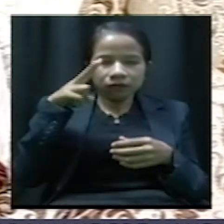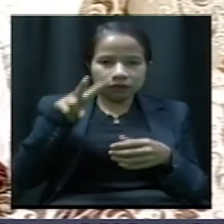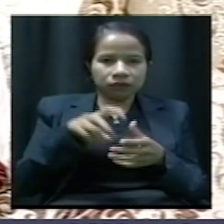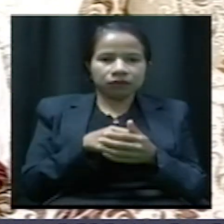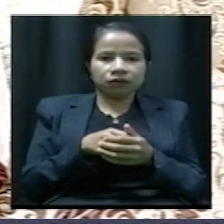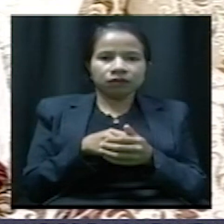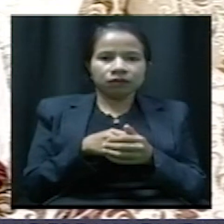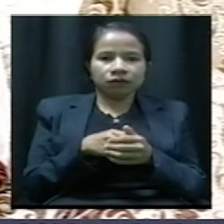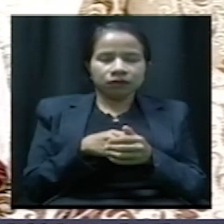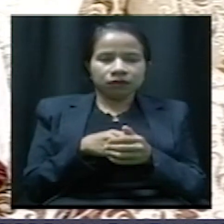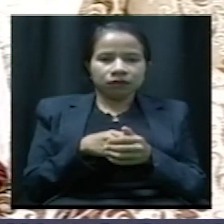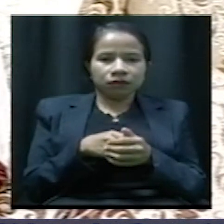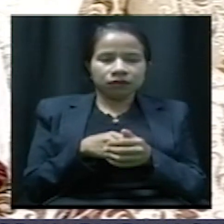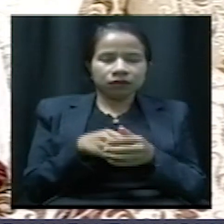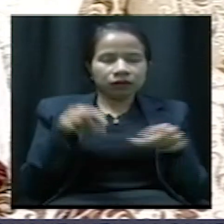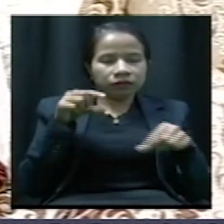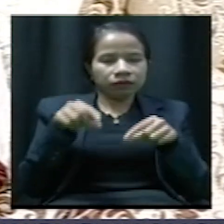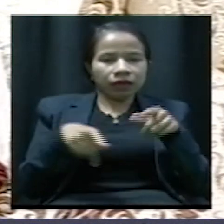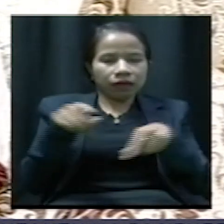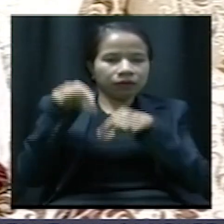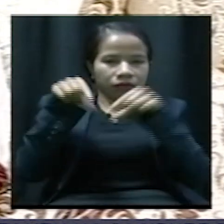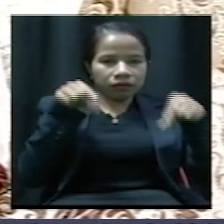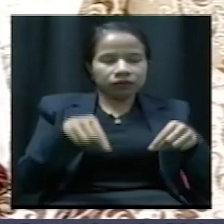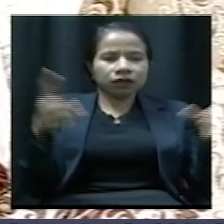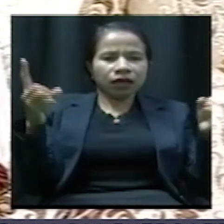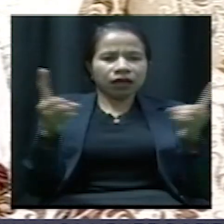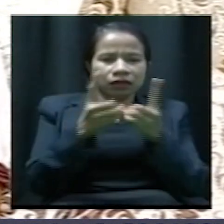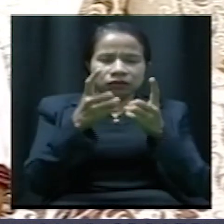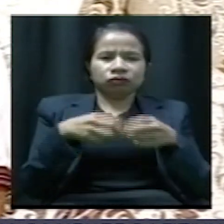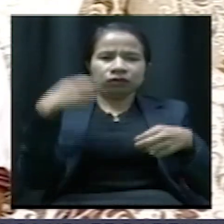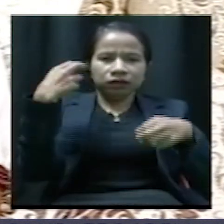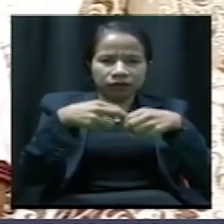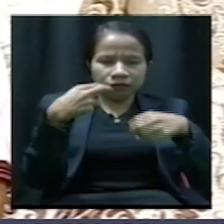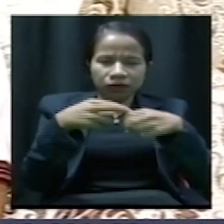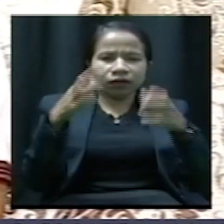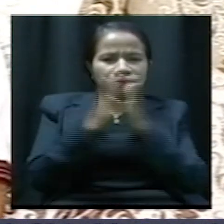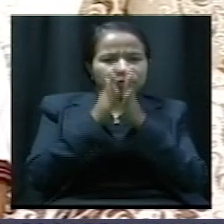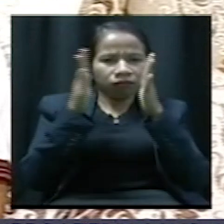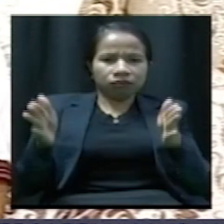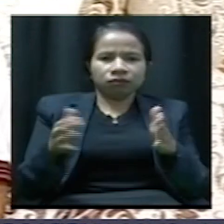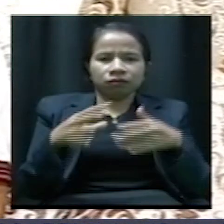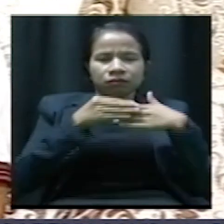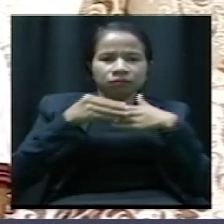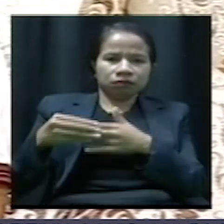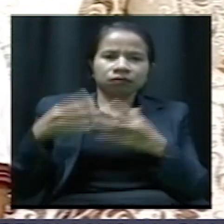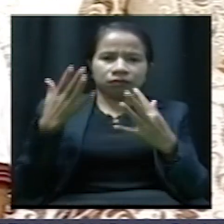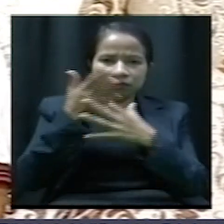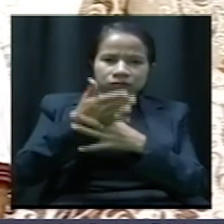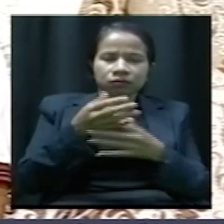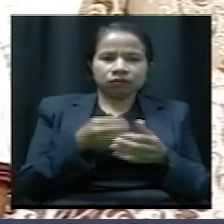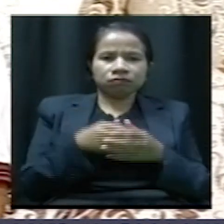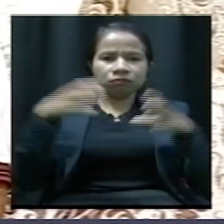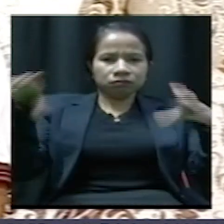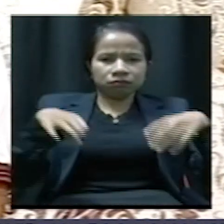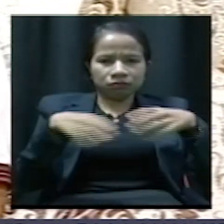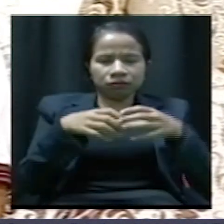observasaun durante ne ema ho deficiencia soru helam barreira bot ida. I liliu atu asesu ba